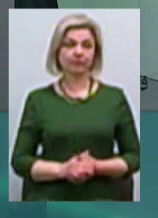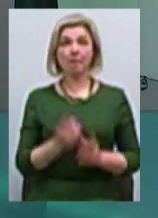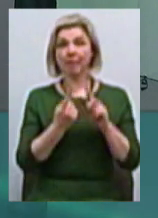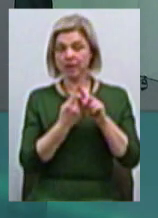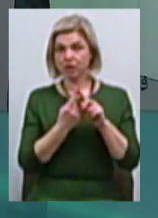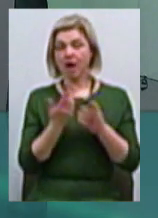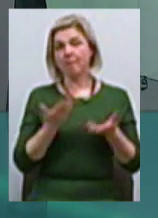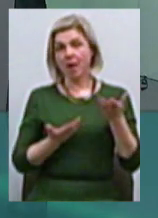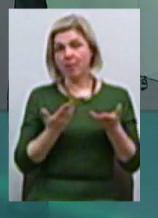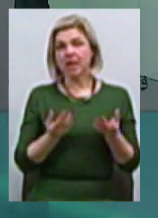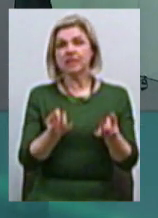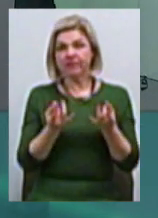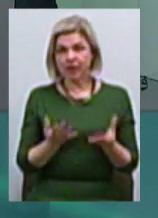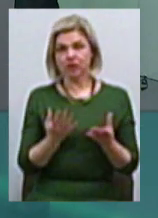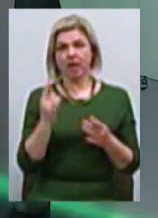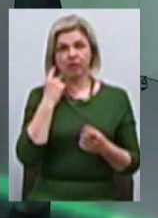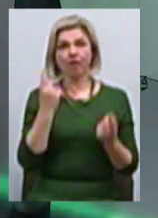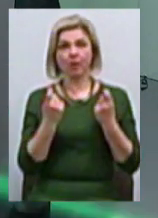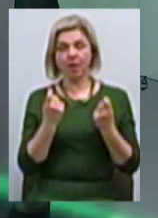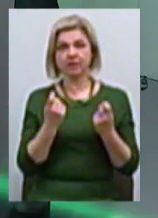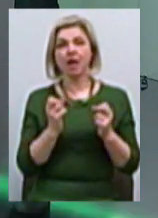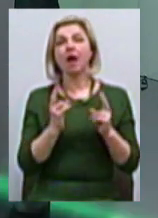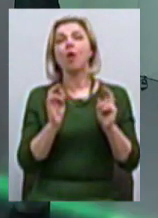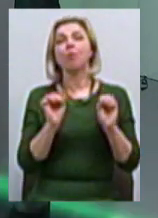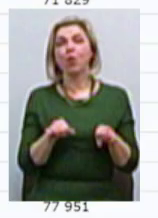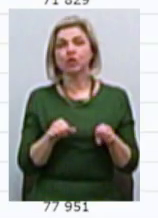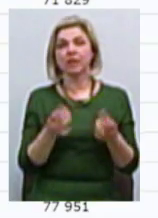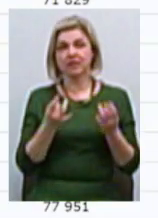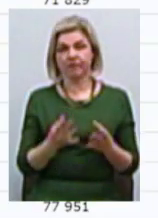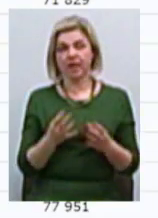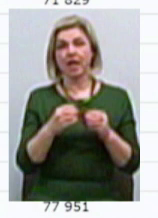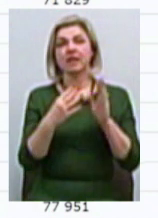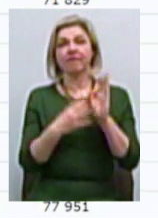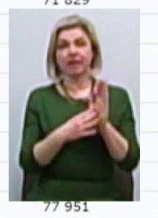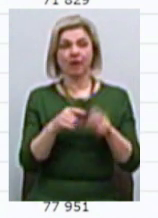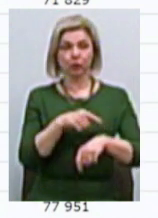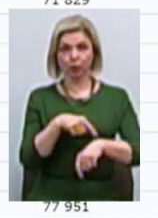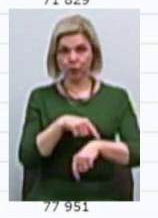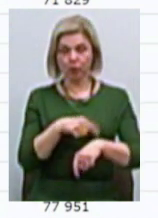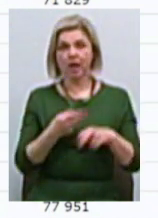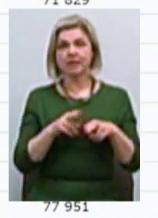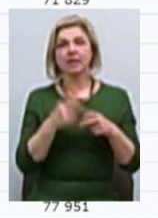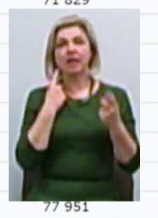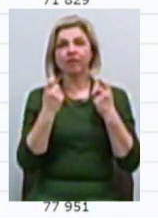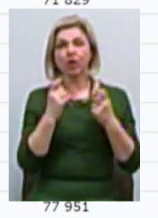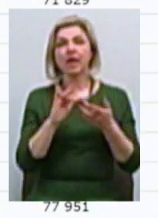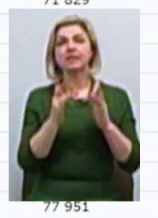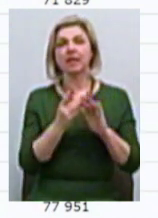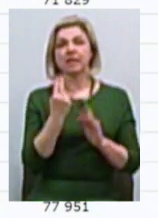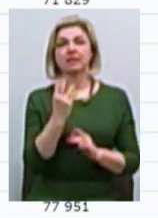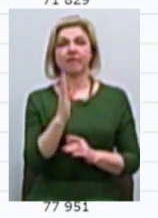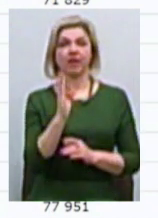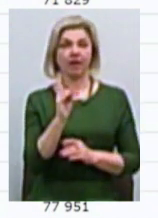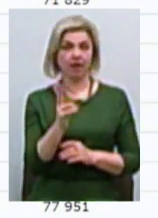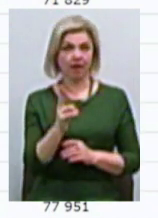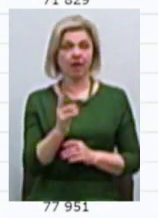по-перше, мабуть, найсвіжіша інформація, наскільки можна найсвіжіша, на 19.00. Це інформація з сайту ЦВК.